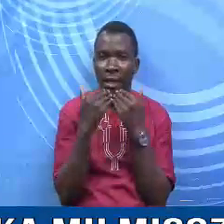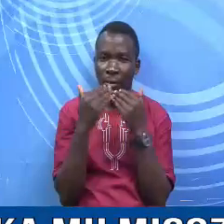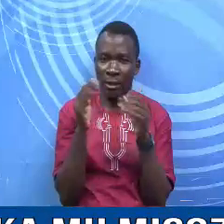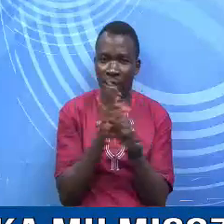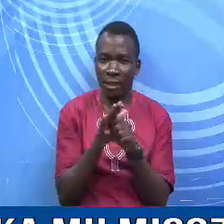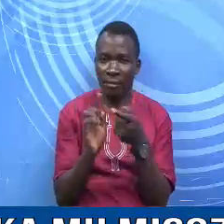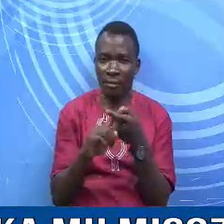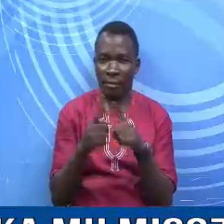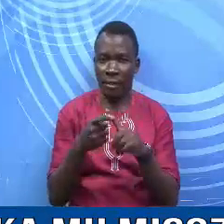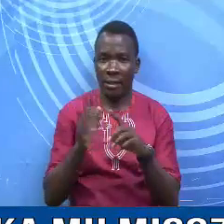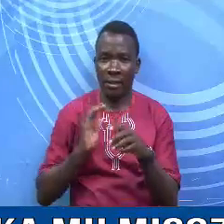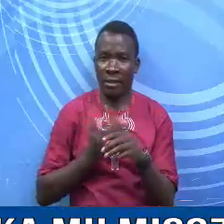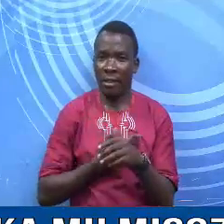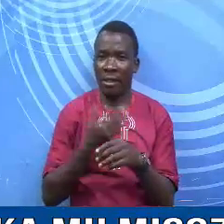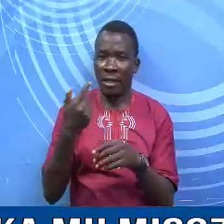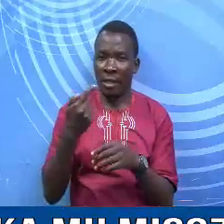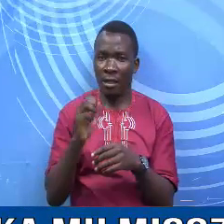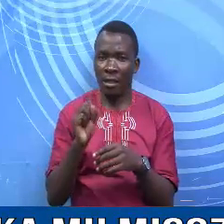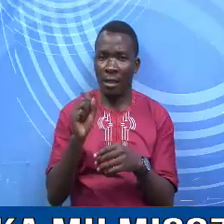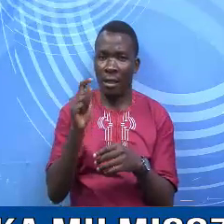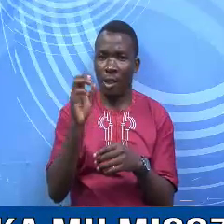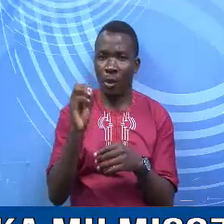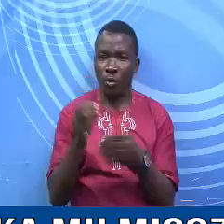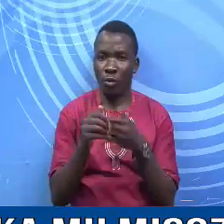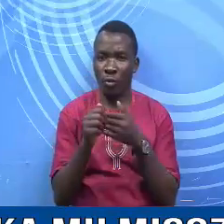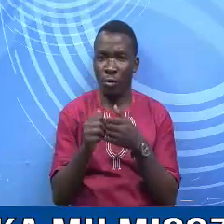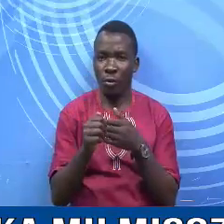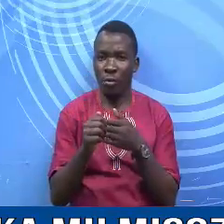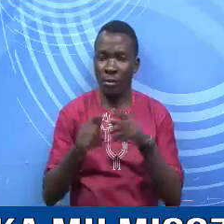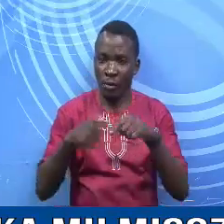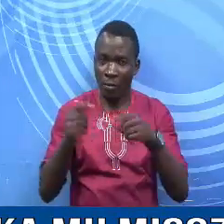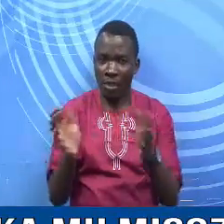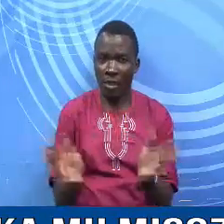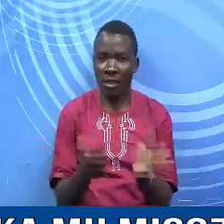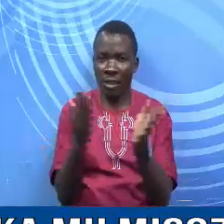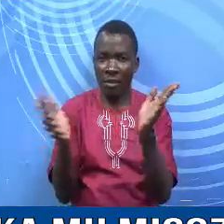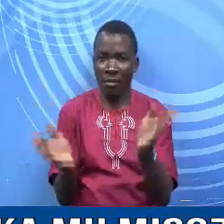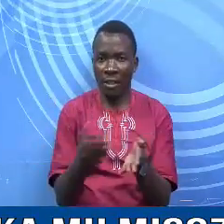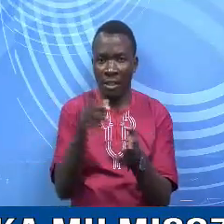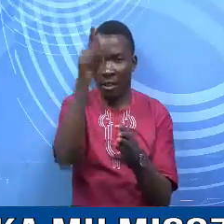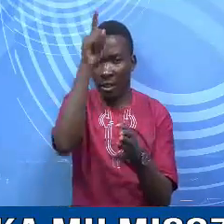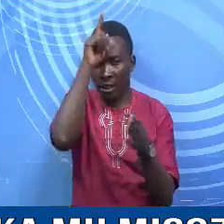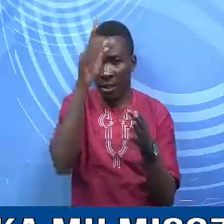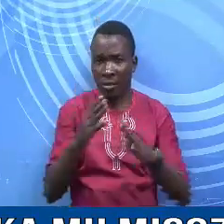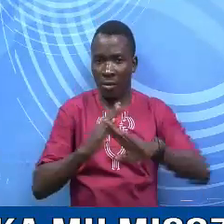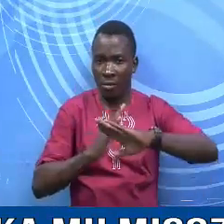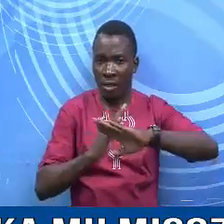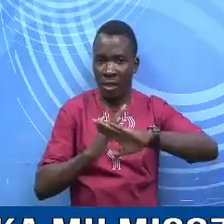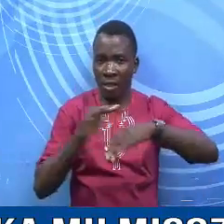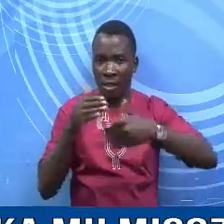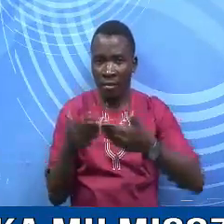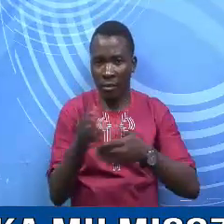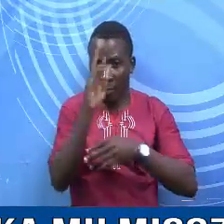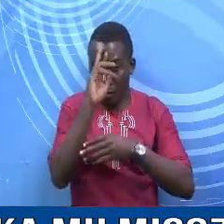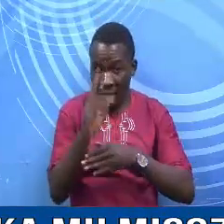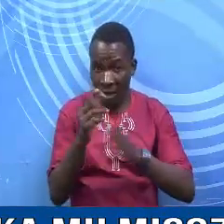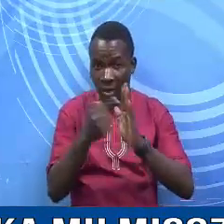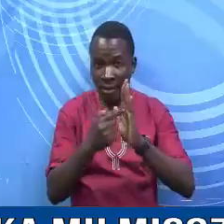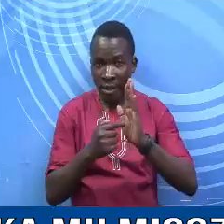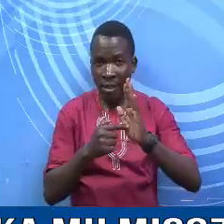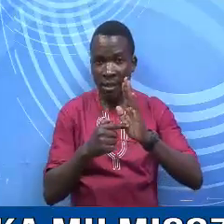Arakoze mugenzi wacu Gaston Nirembere. Mu gihe ubuyobozi budahwema gushishikariza abaturage kwirinda cyangwa se kubahiriza